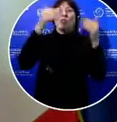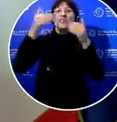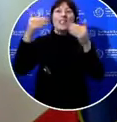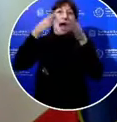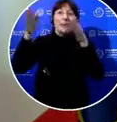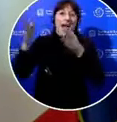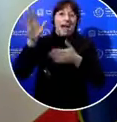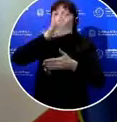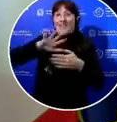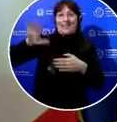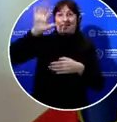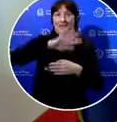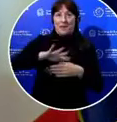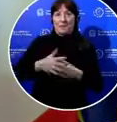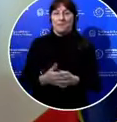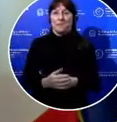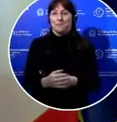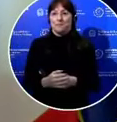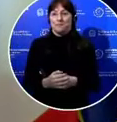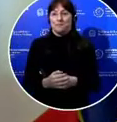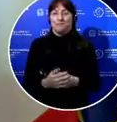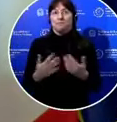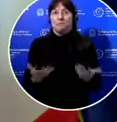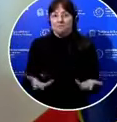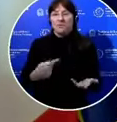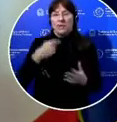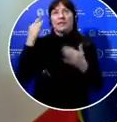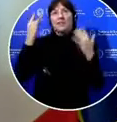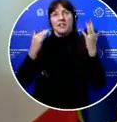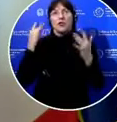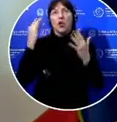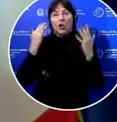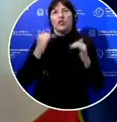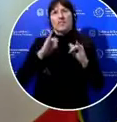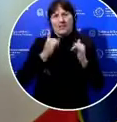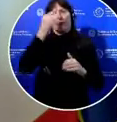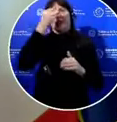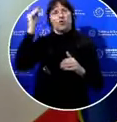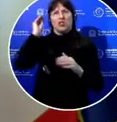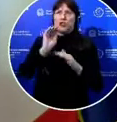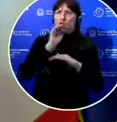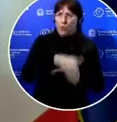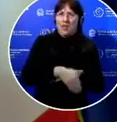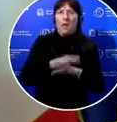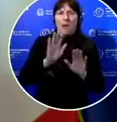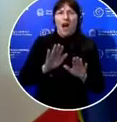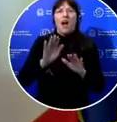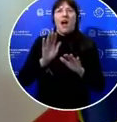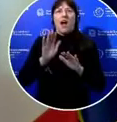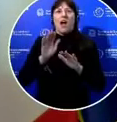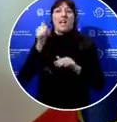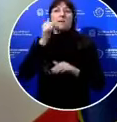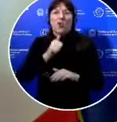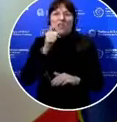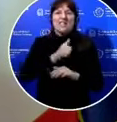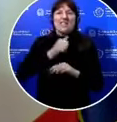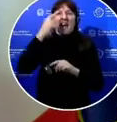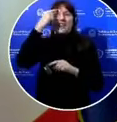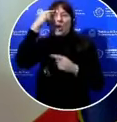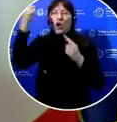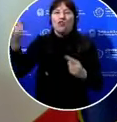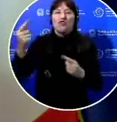aperte. Questo insieme di considerazioni mi porta a dire sì, andiamo oltre i pregiudizi, ma andiamo anche oltre le ipocrisie, le ideologie,